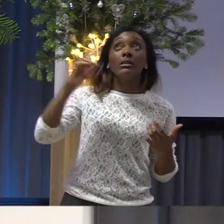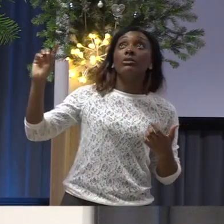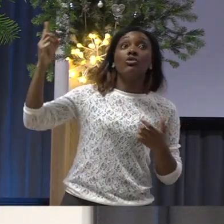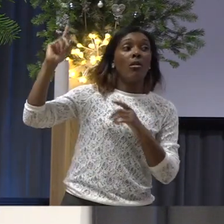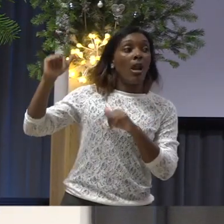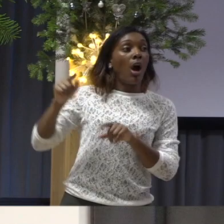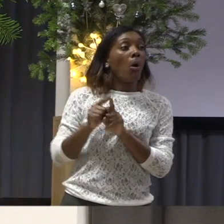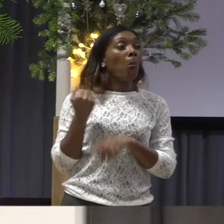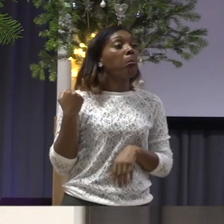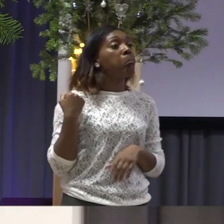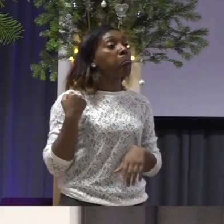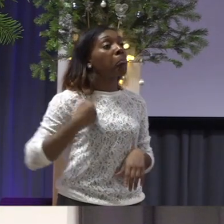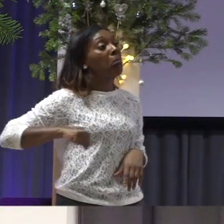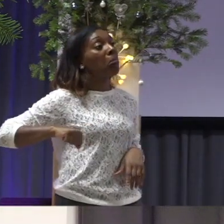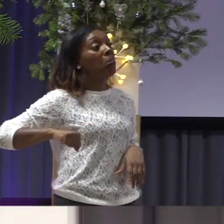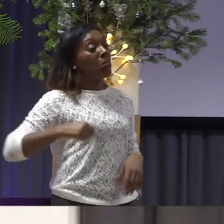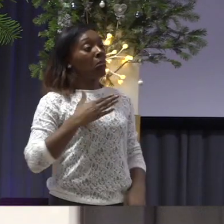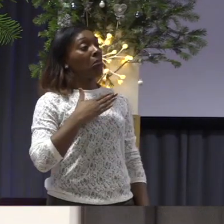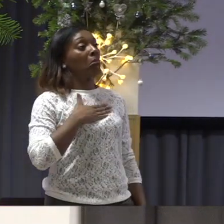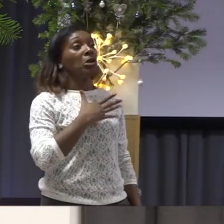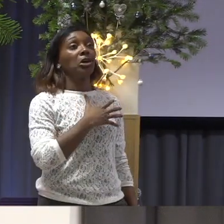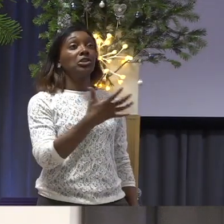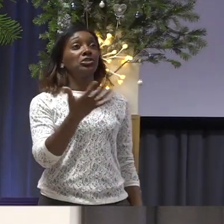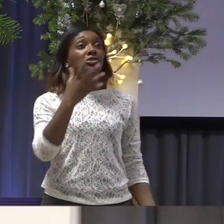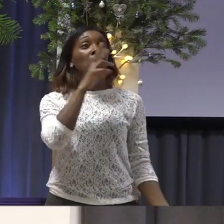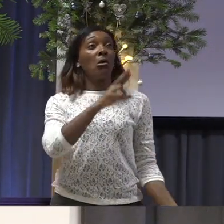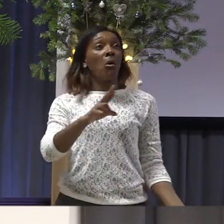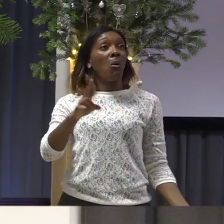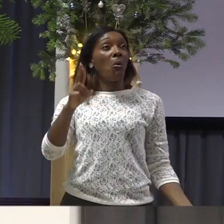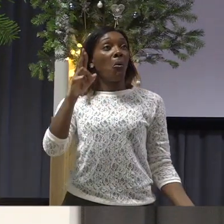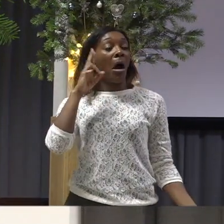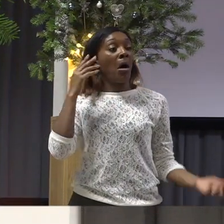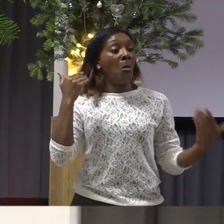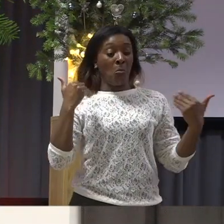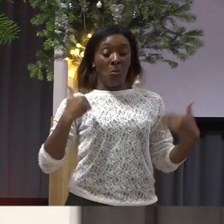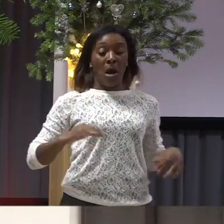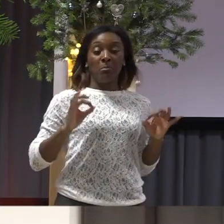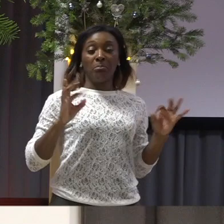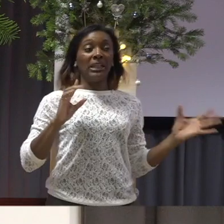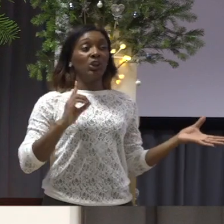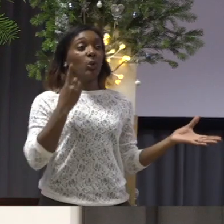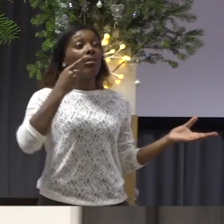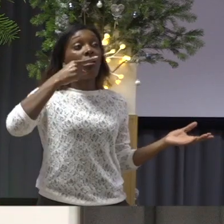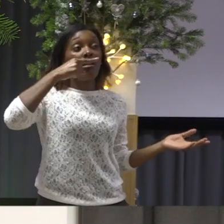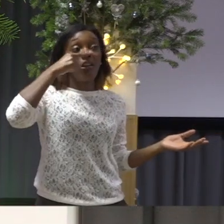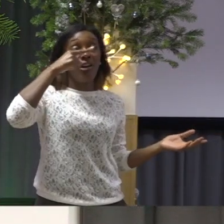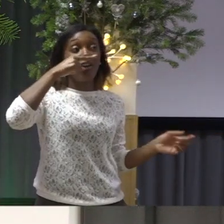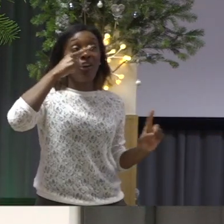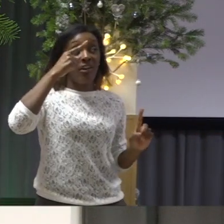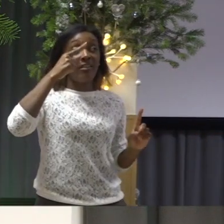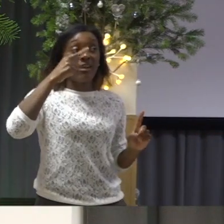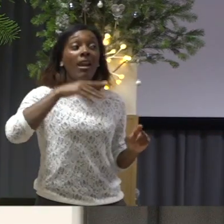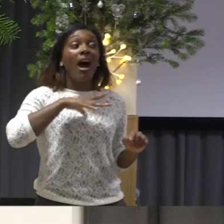Dieu. Il s'est cru un Dieu incarné. Ça, c'est l'orgueil qui a envahi